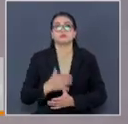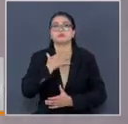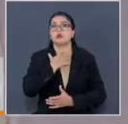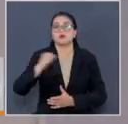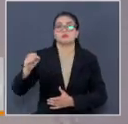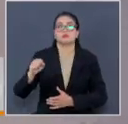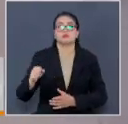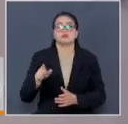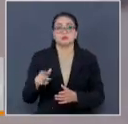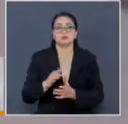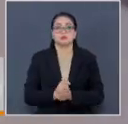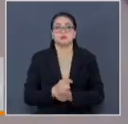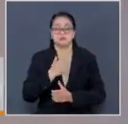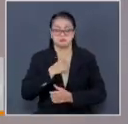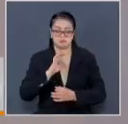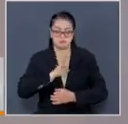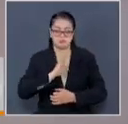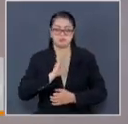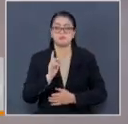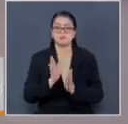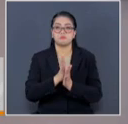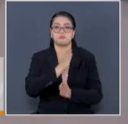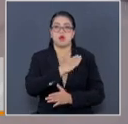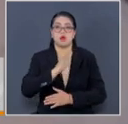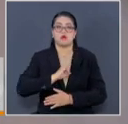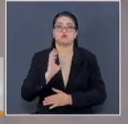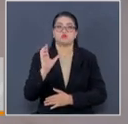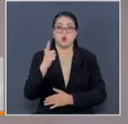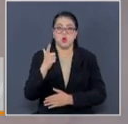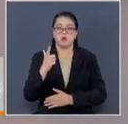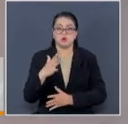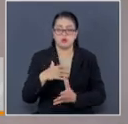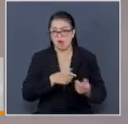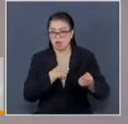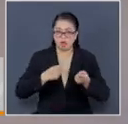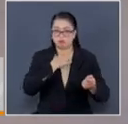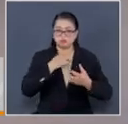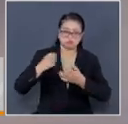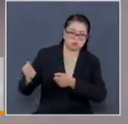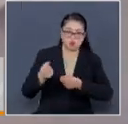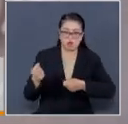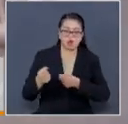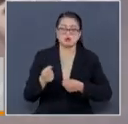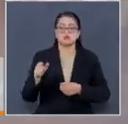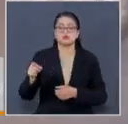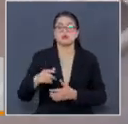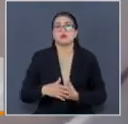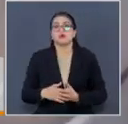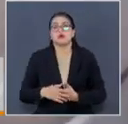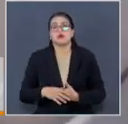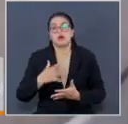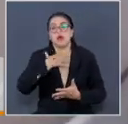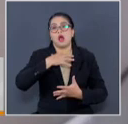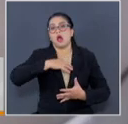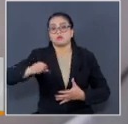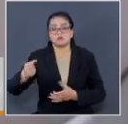ทแล้วไม่ได้มีแต่สร้อยห้อยพระเลี่ยมทองอีกองค์นึงด้วยก็พยายามจะยื้อยุดกระชากคืนแล้วแหละแต่ผู้เสียหายแย่งไ